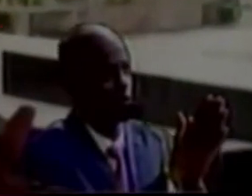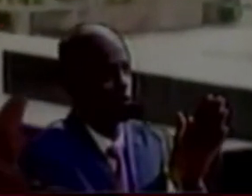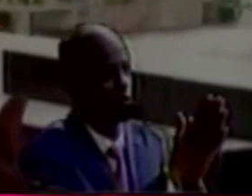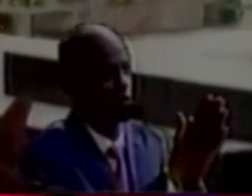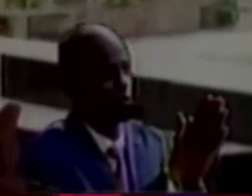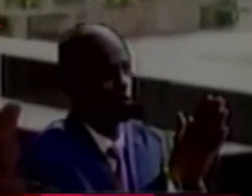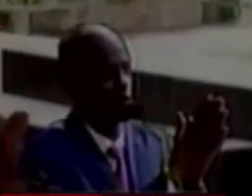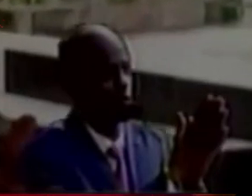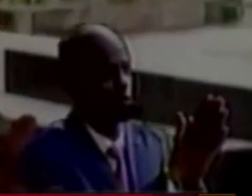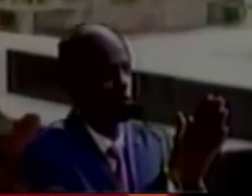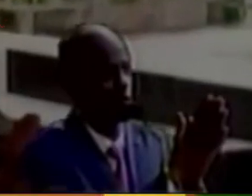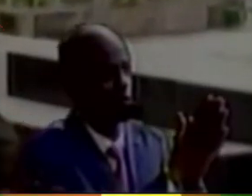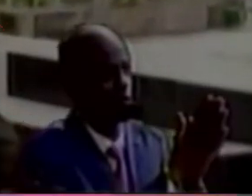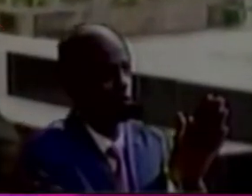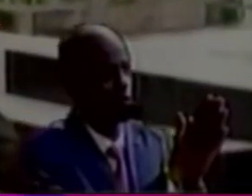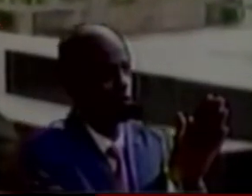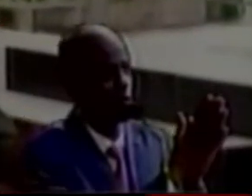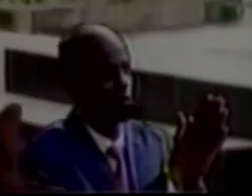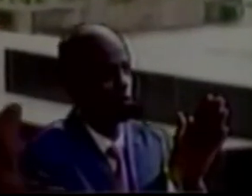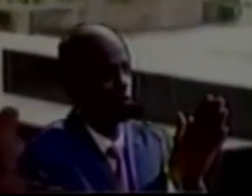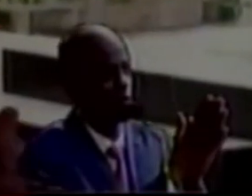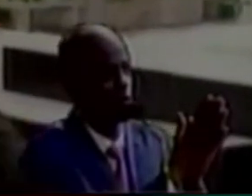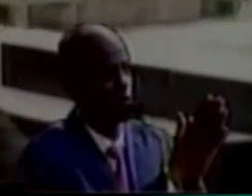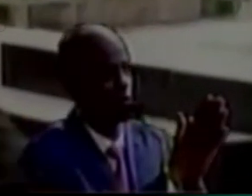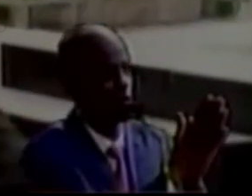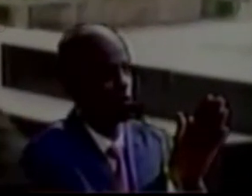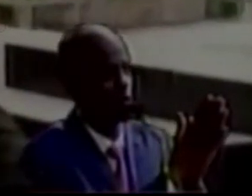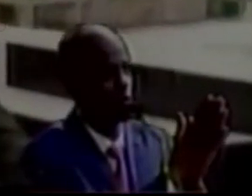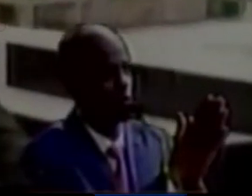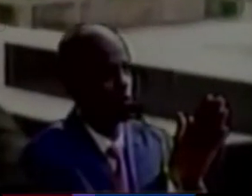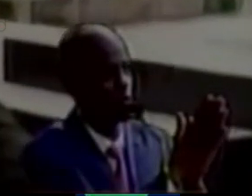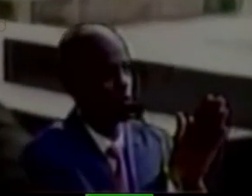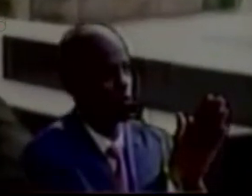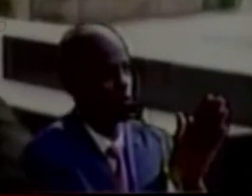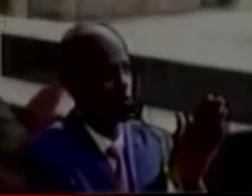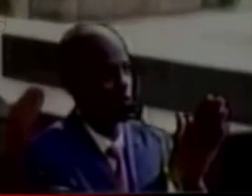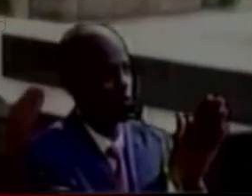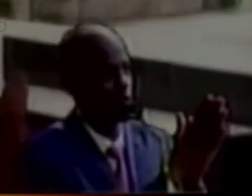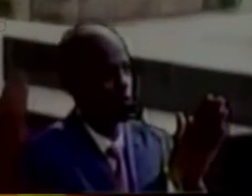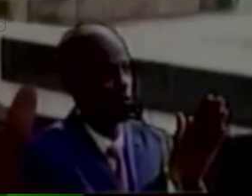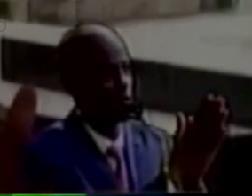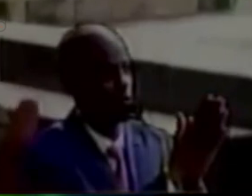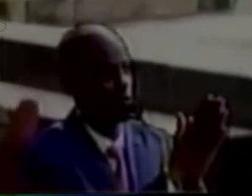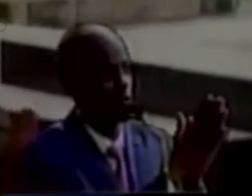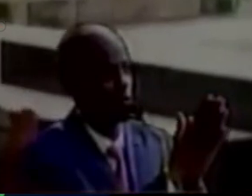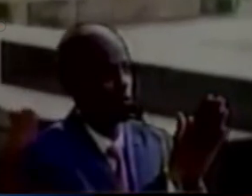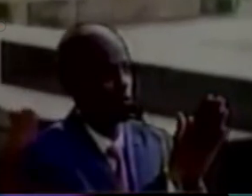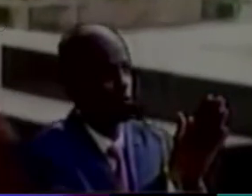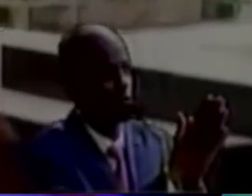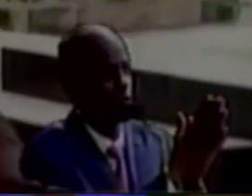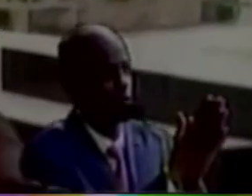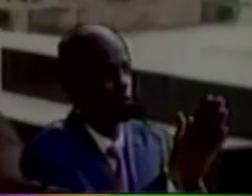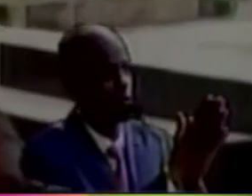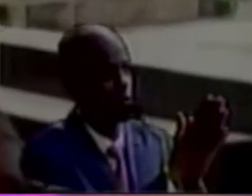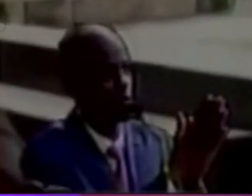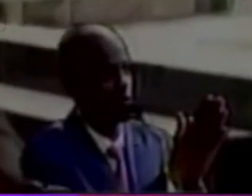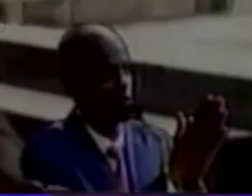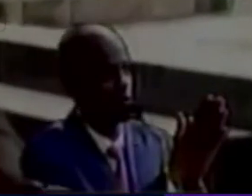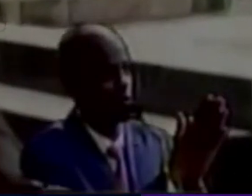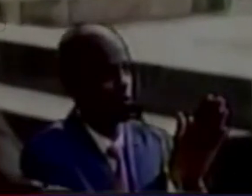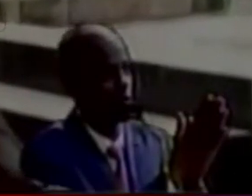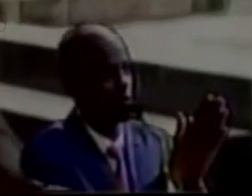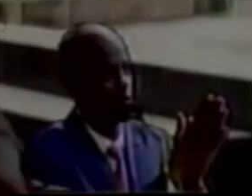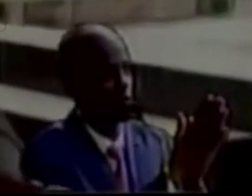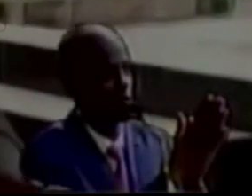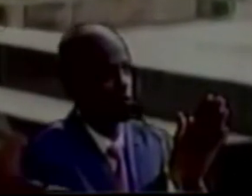niveau de psychologie. Scientifiquement, l'admettre que l'aspect ça, leur pas prendre en